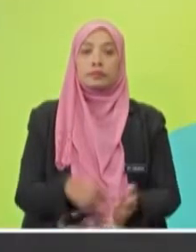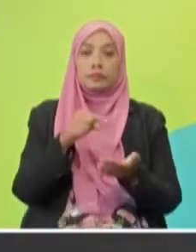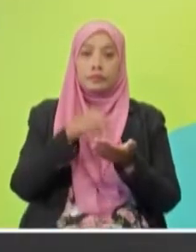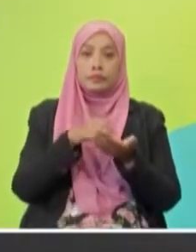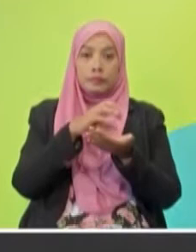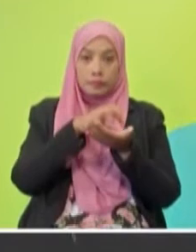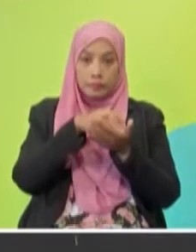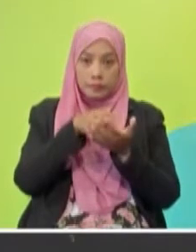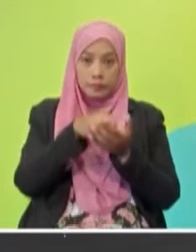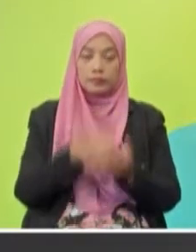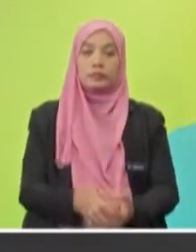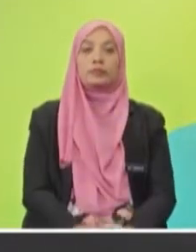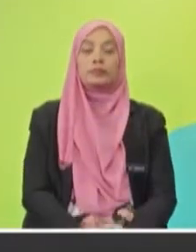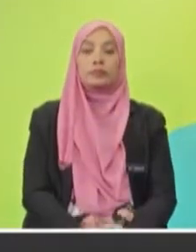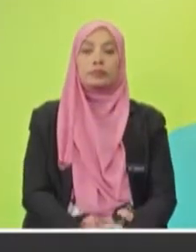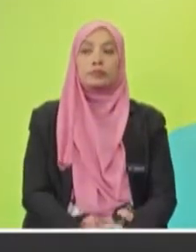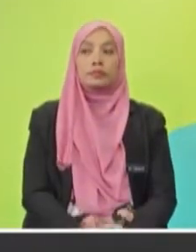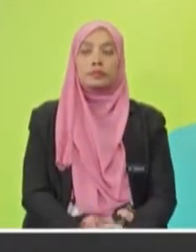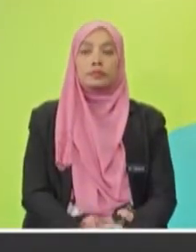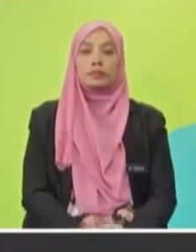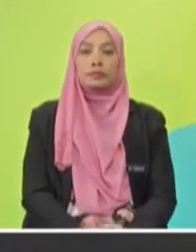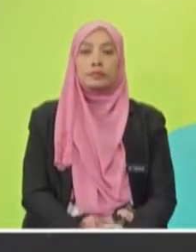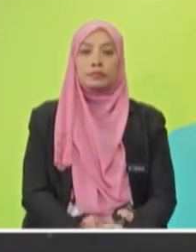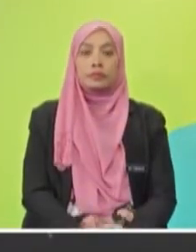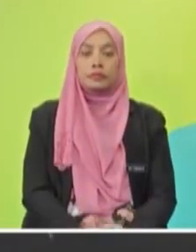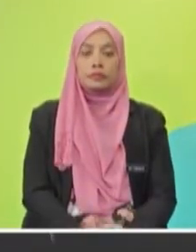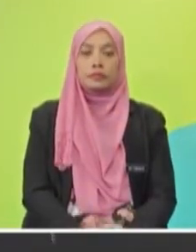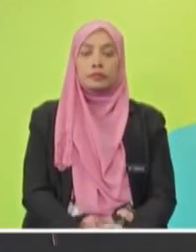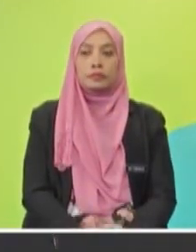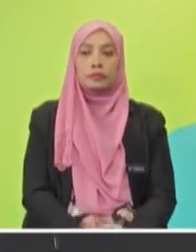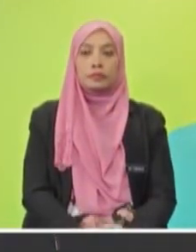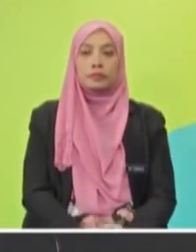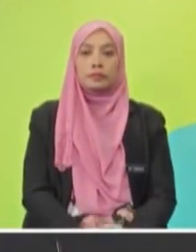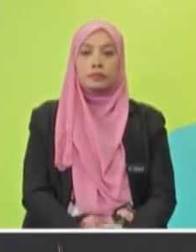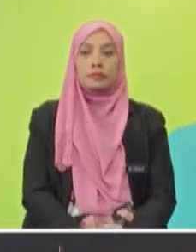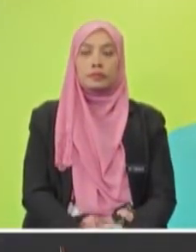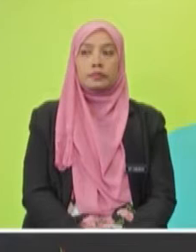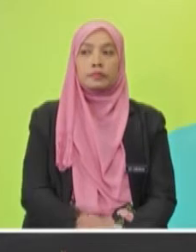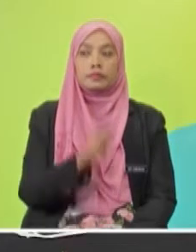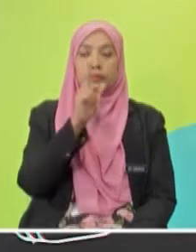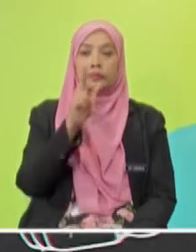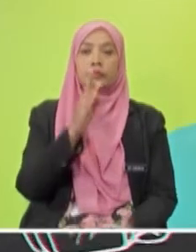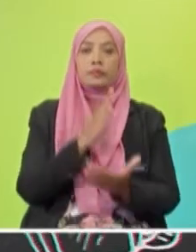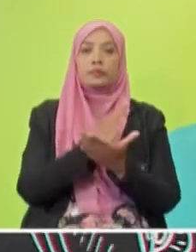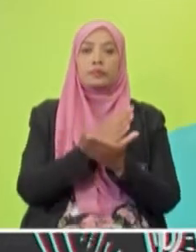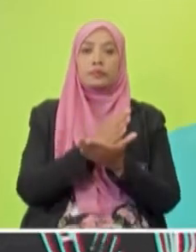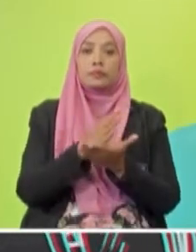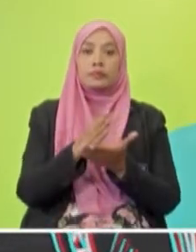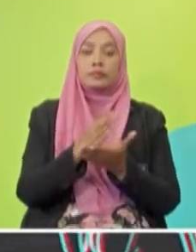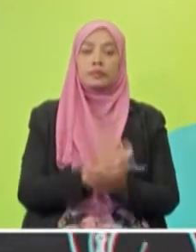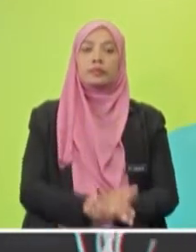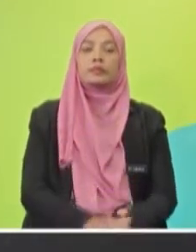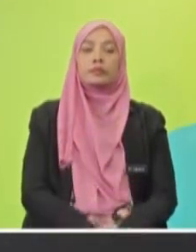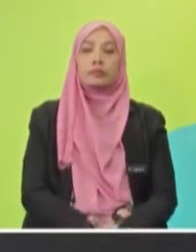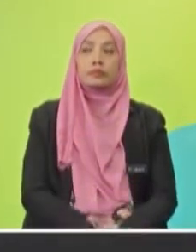yang ini cikgu potong, cikgu nak 3 bahagian daripada 4 bahagian. Ya. Yeah. Okey. Yang ini cikgu potong berapa